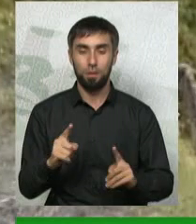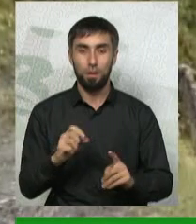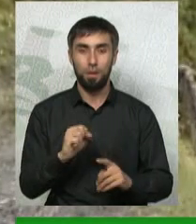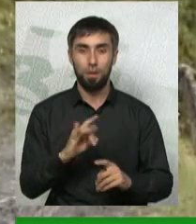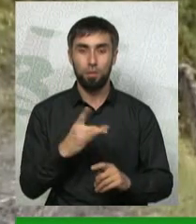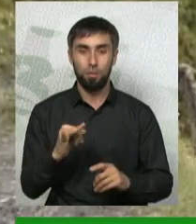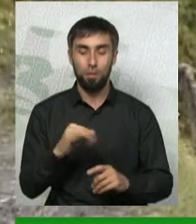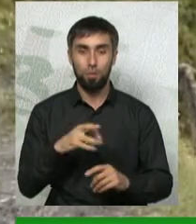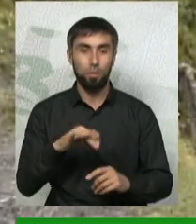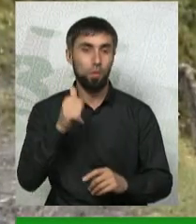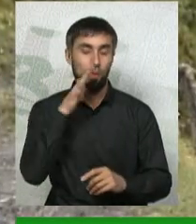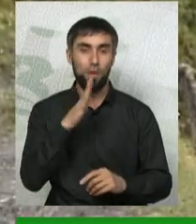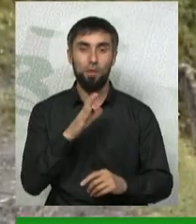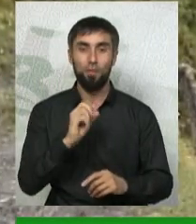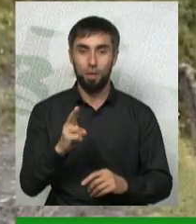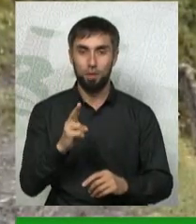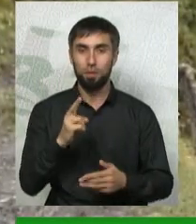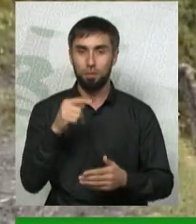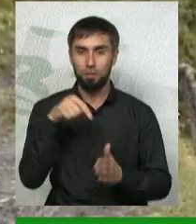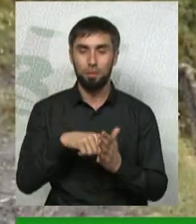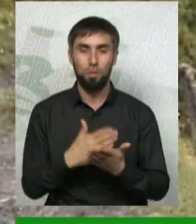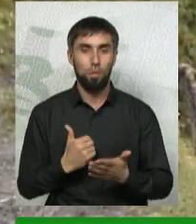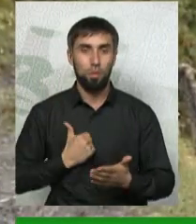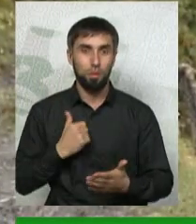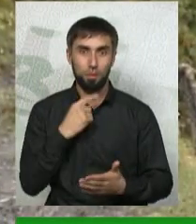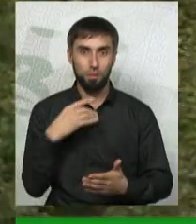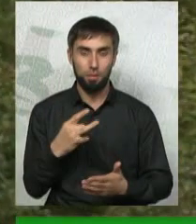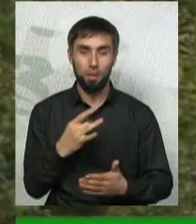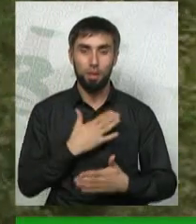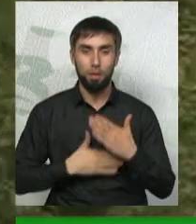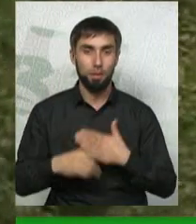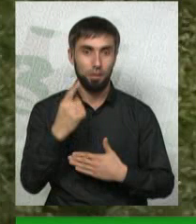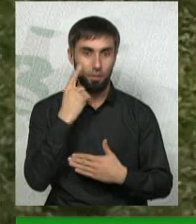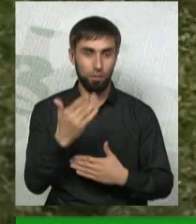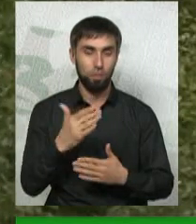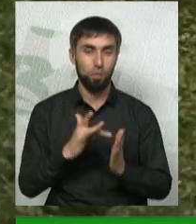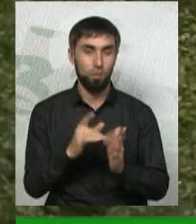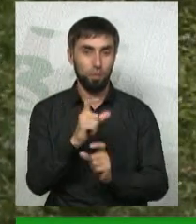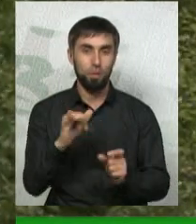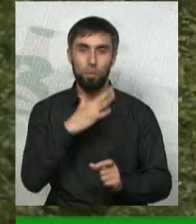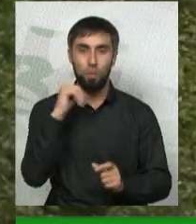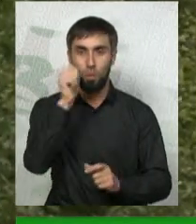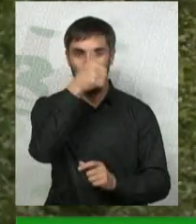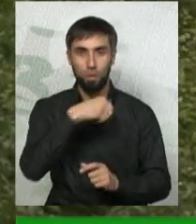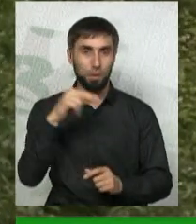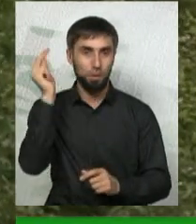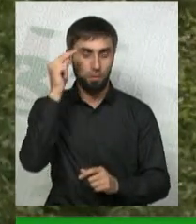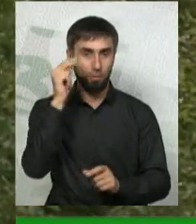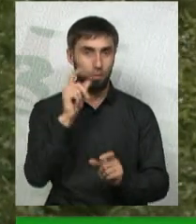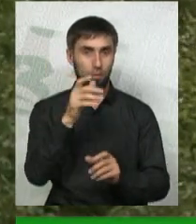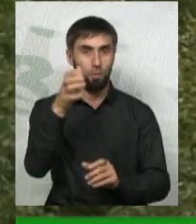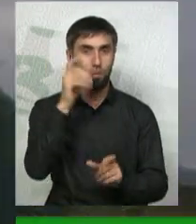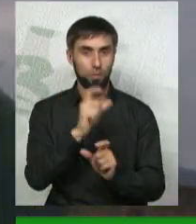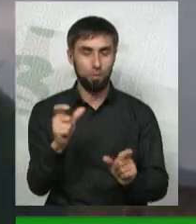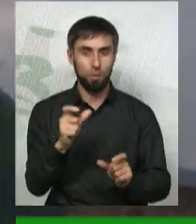архитектурные монументы, которые веками являются гордостью ингушей, радуют глаз туристов и многие годы изучались учеными.